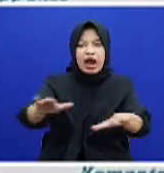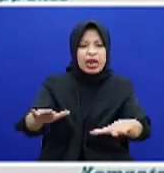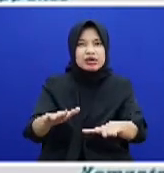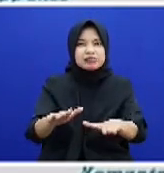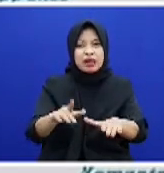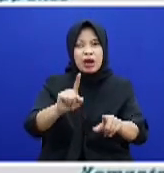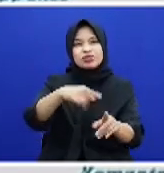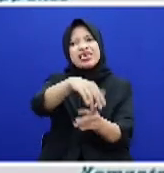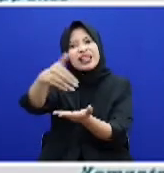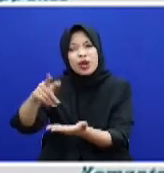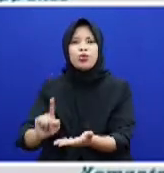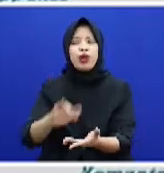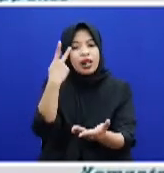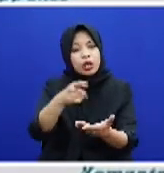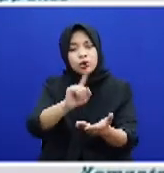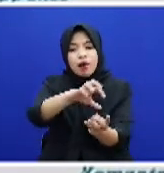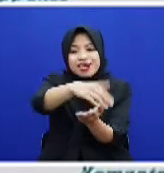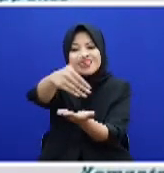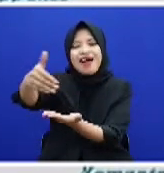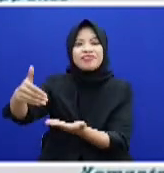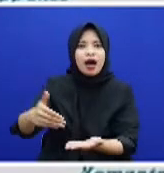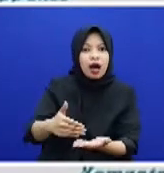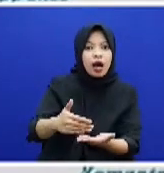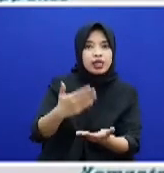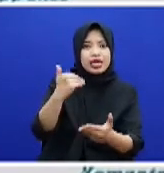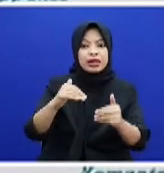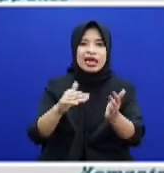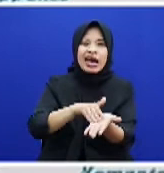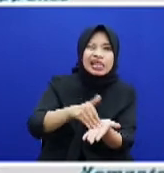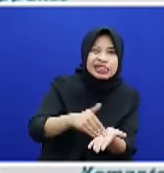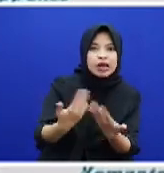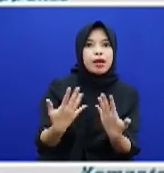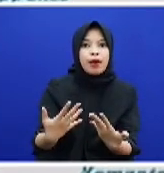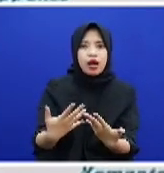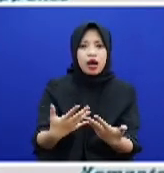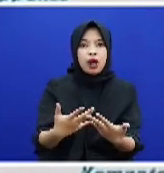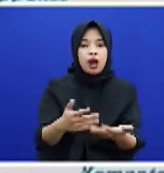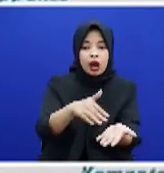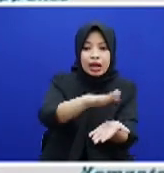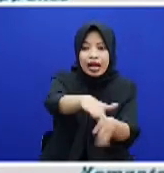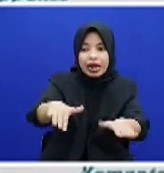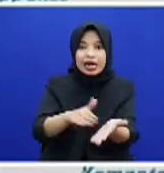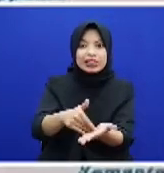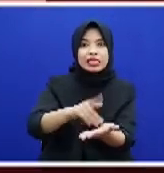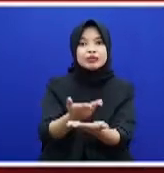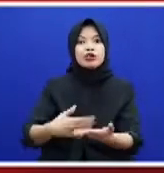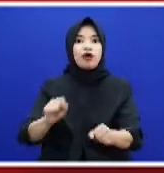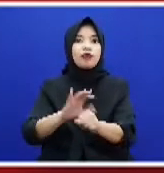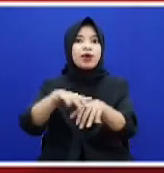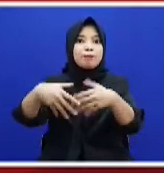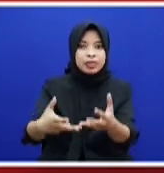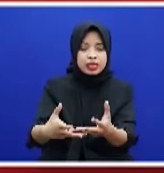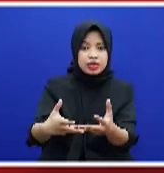kita perluas. Data ini harus bisa mencakup tadi kerentanan-kerentanan yang ditimbulkan akibat adanya pandemi COVID.